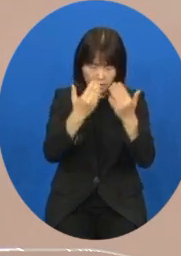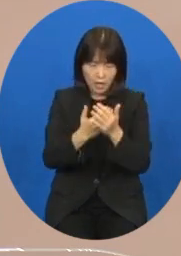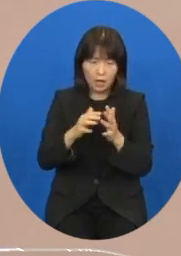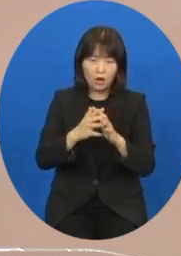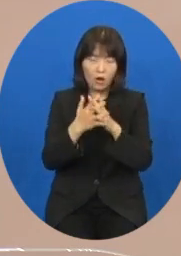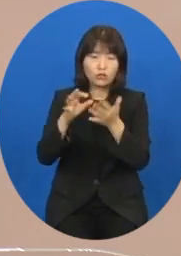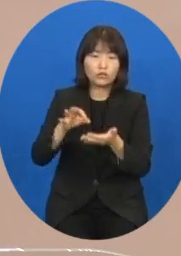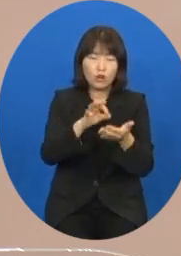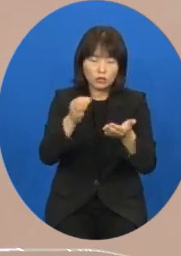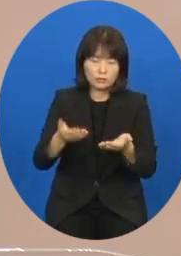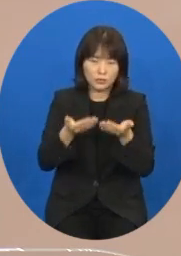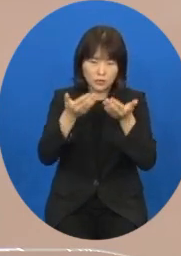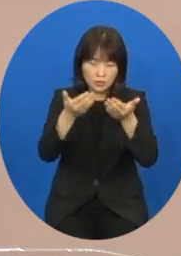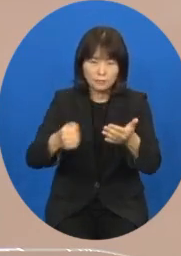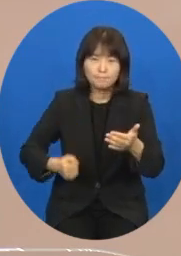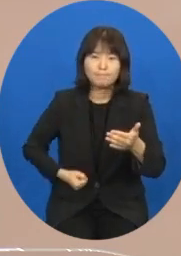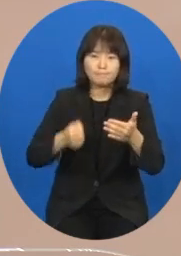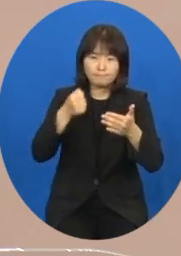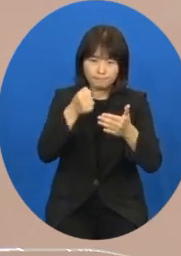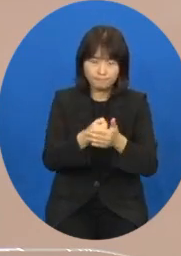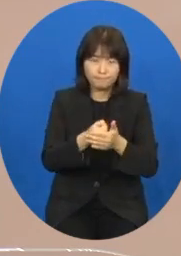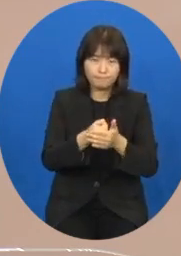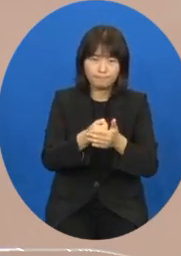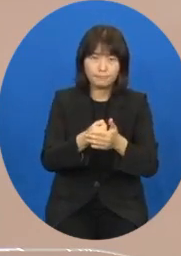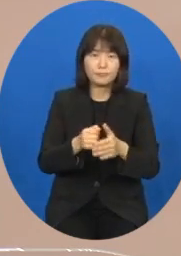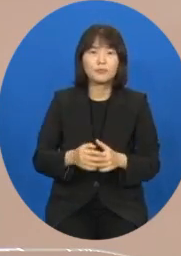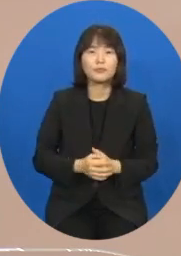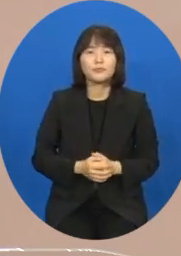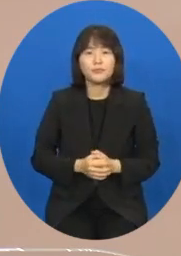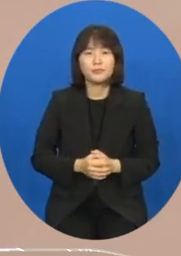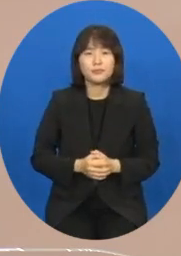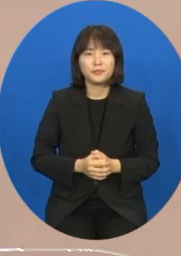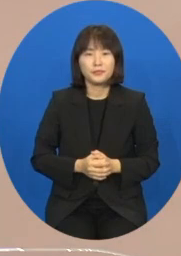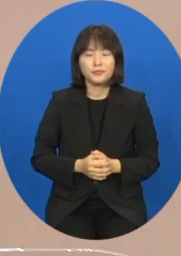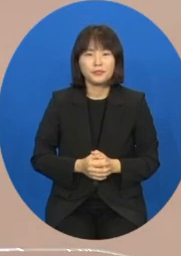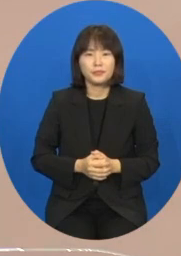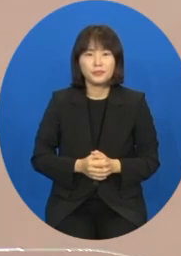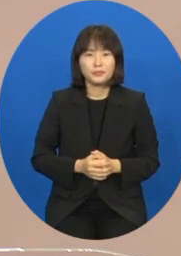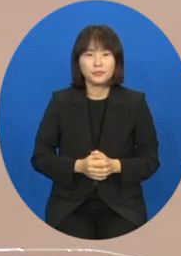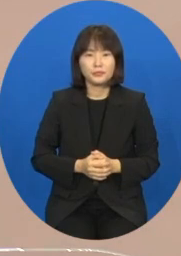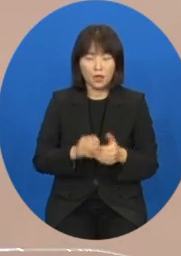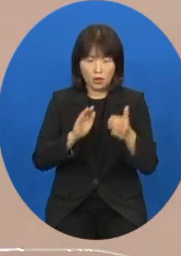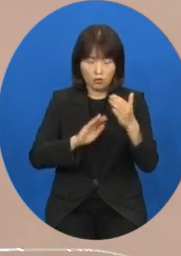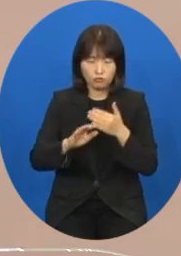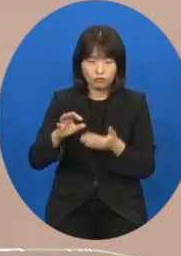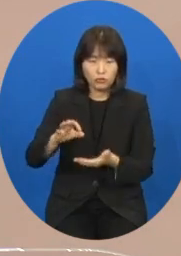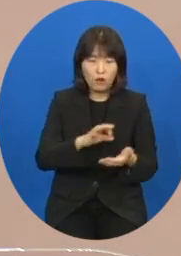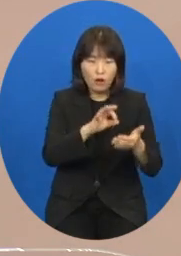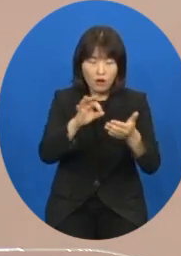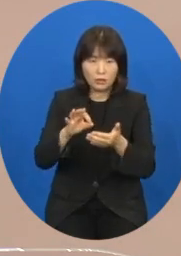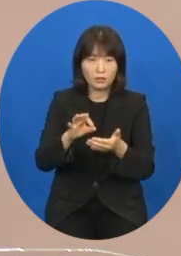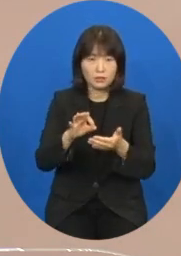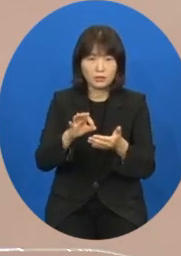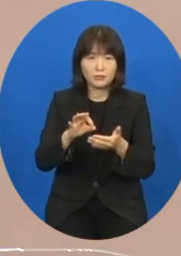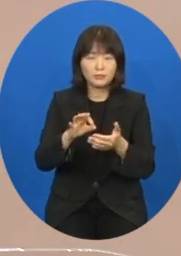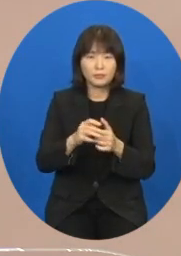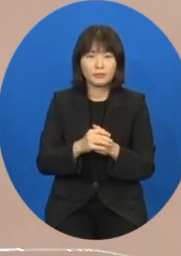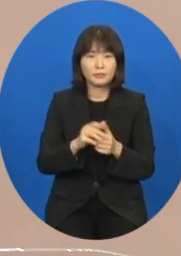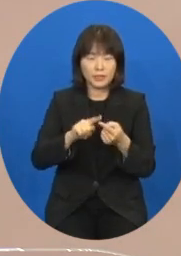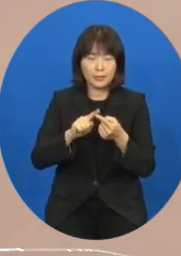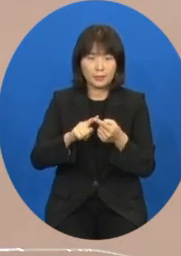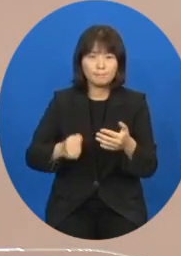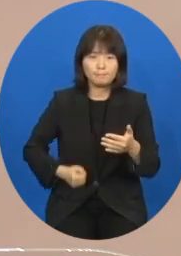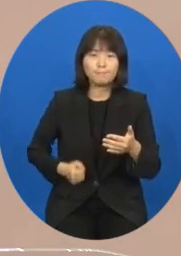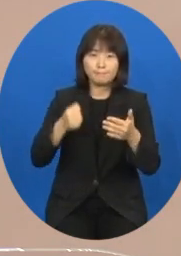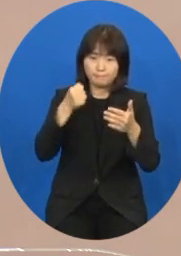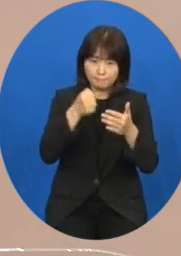우리가 할 수 있는 데까지라도 해봅시다. 그리고 헌금 작정을 했는데 하나님께서 그